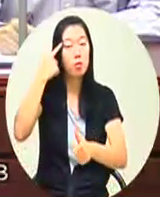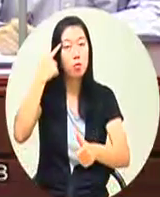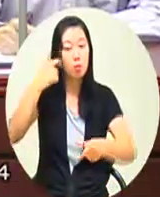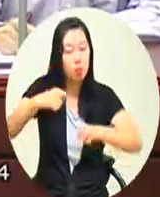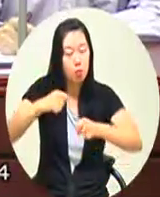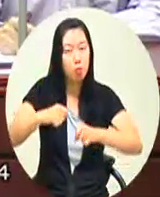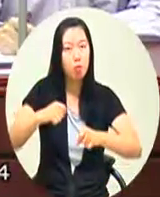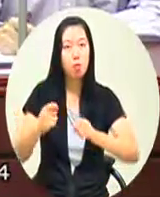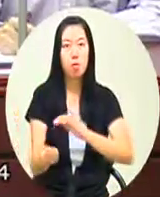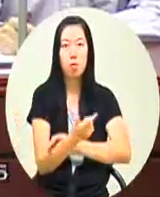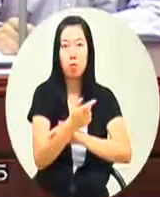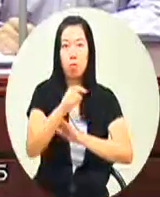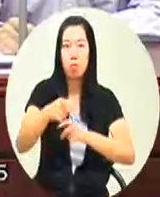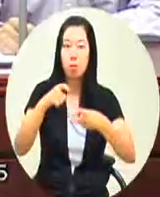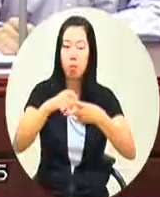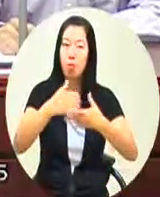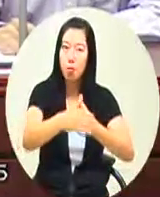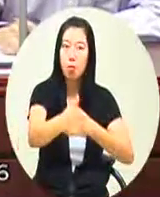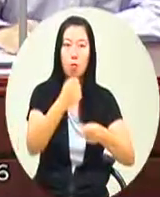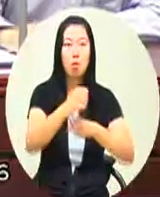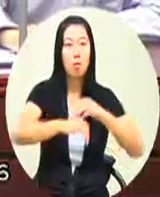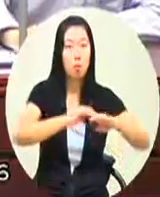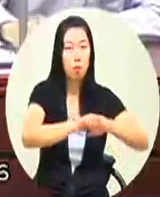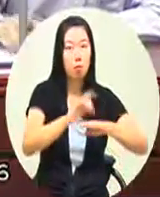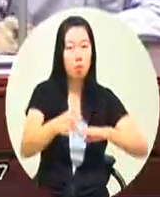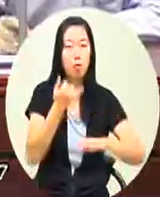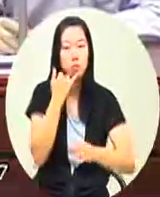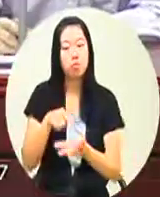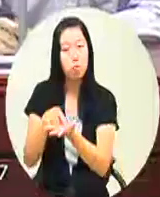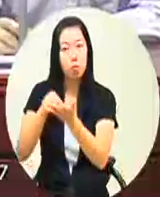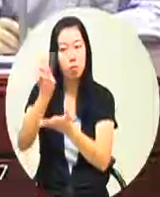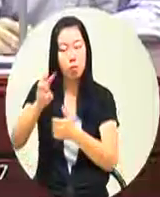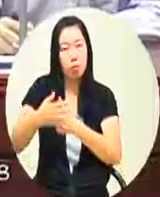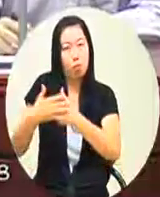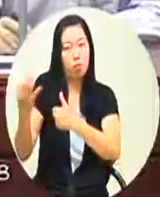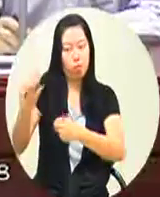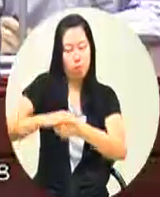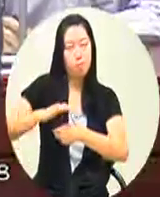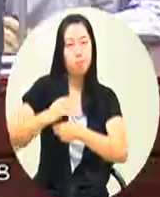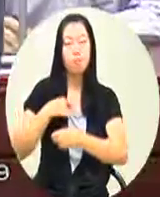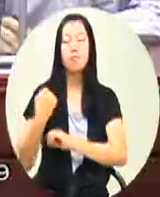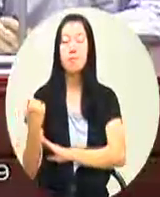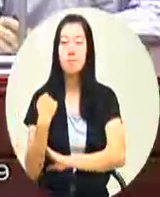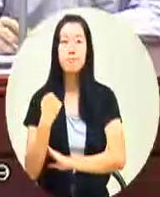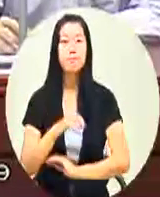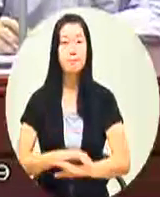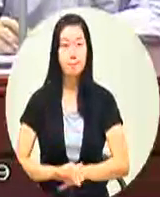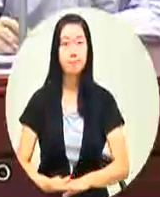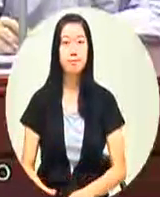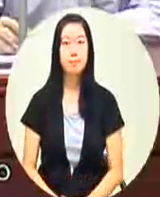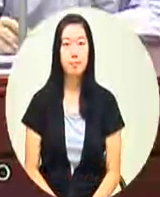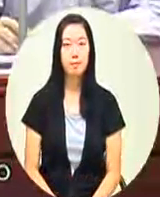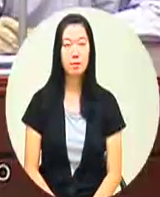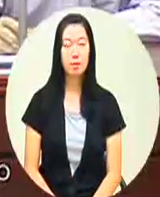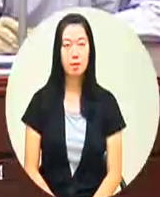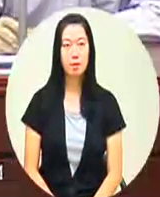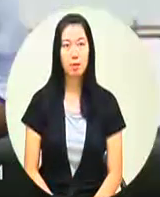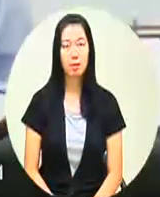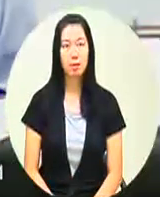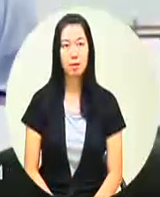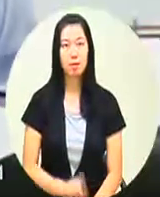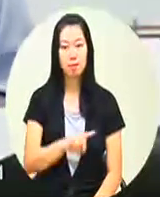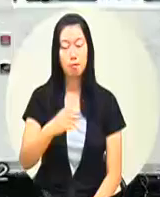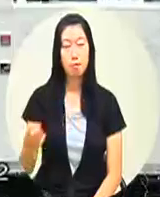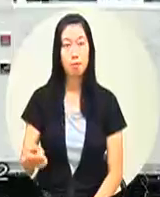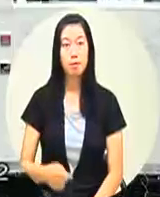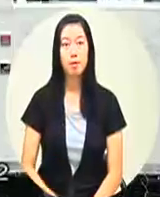把这些工程来完成，那尽量争取这个水保局快来补助。以上说明。 好，接着